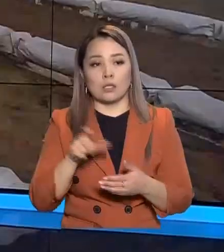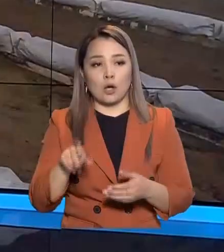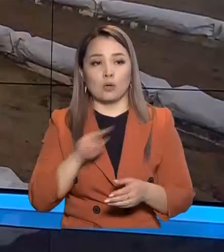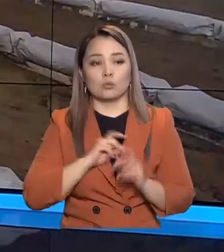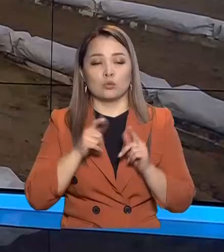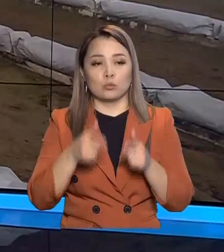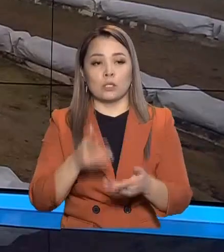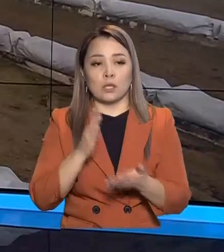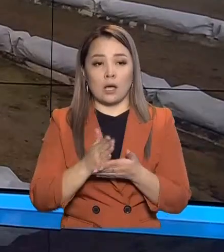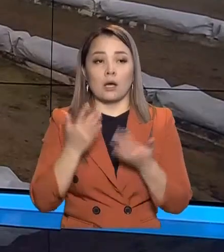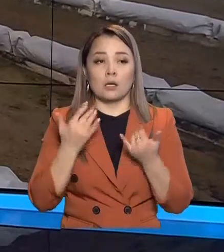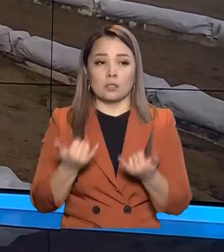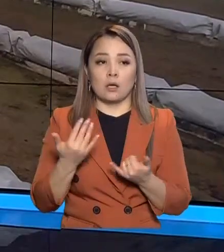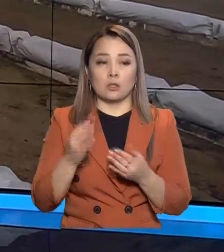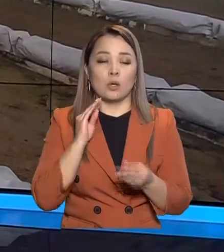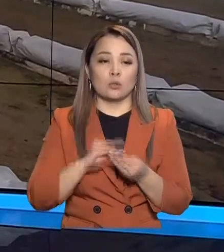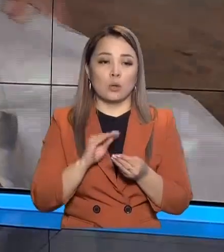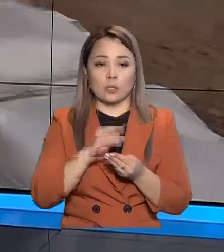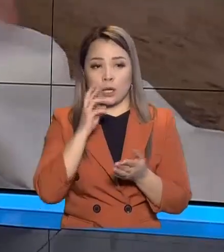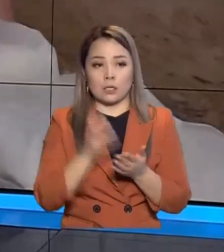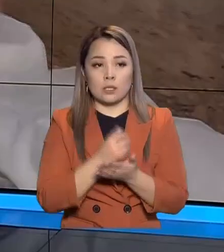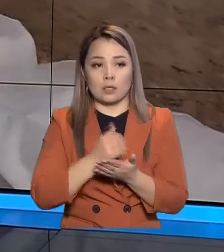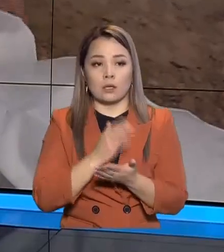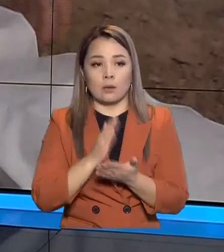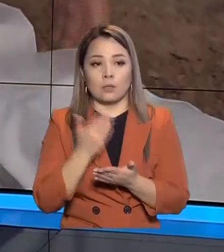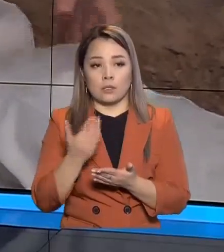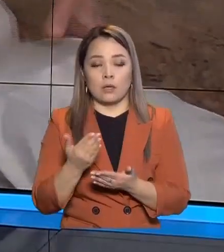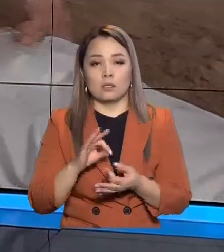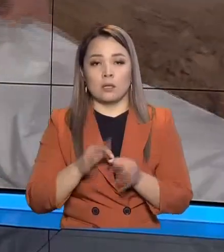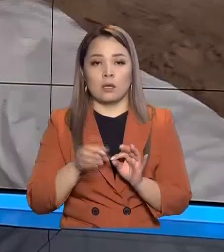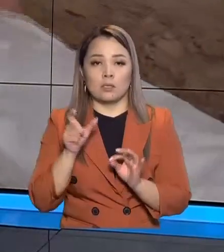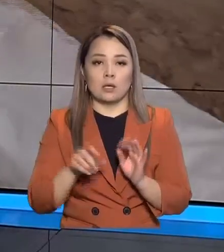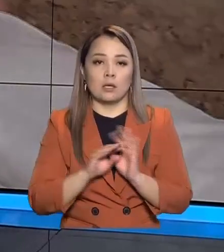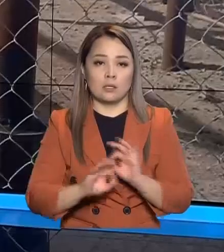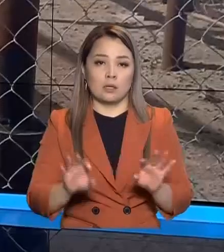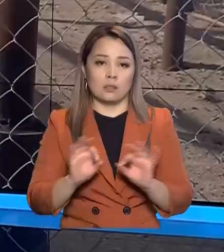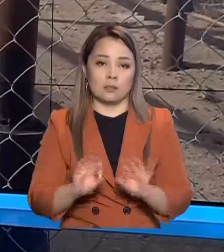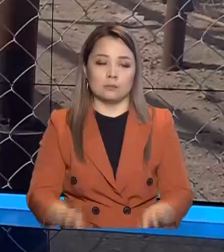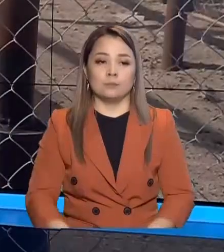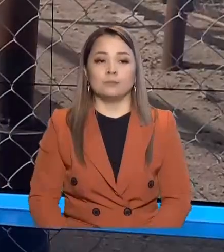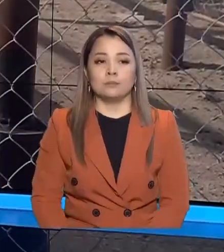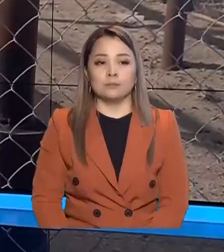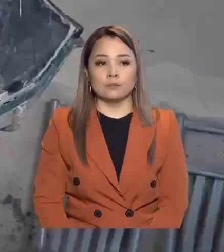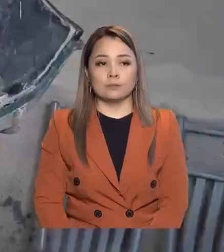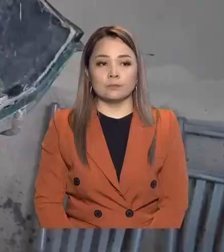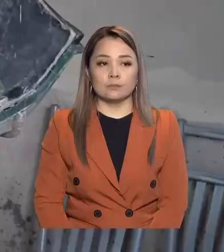жұмысқа орналасты. Бүгінде олар тұрақты табыс тауып жүр. Аягөз Оралбайқызы баяндайды.